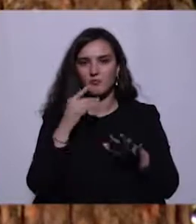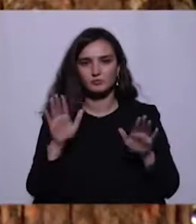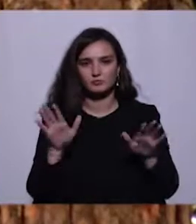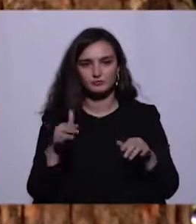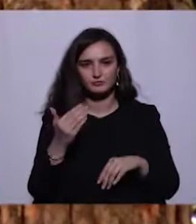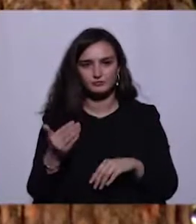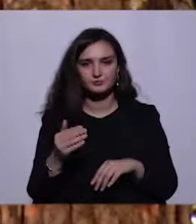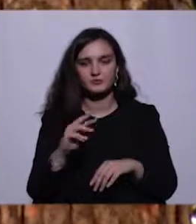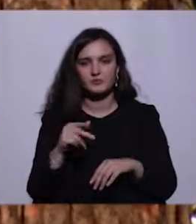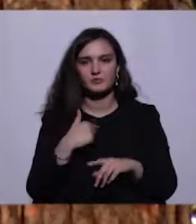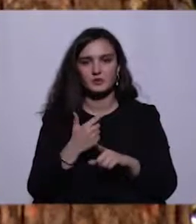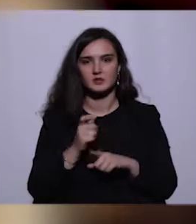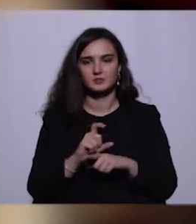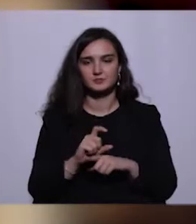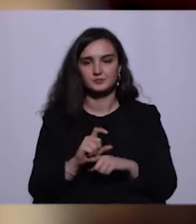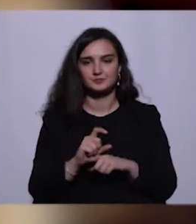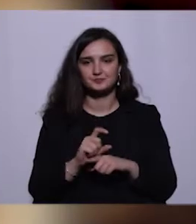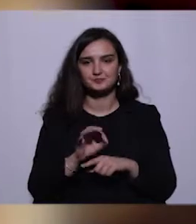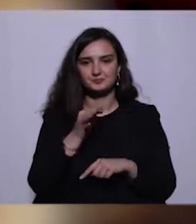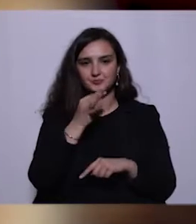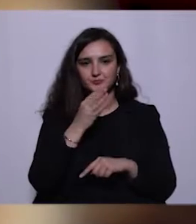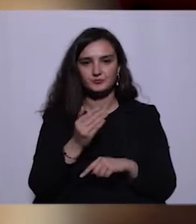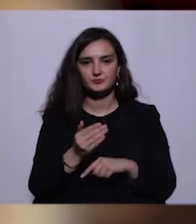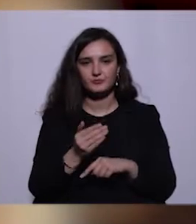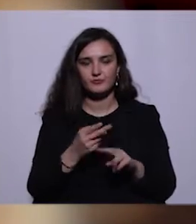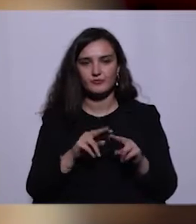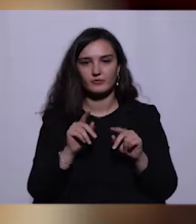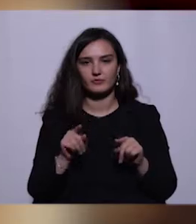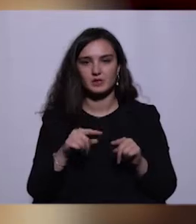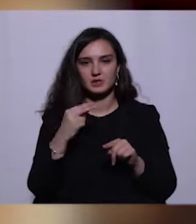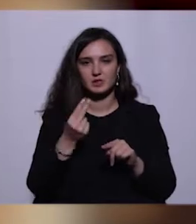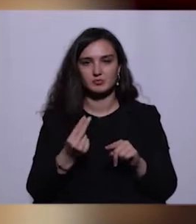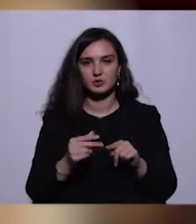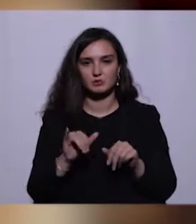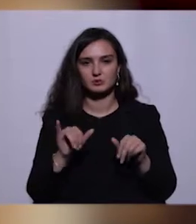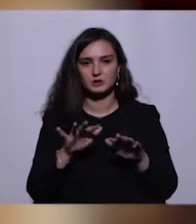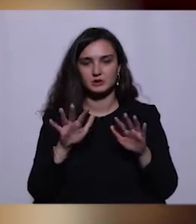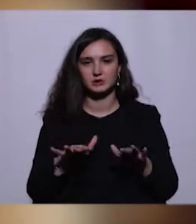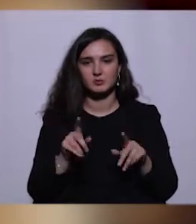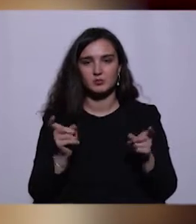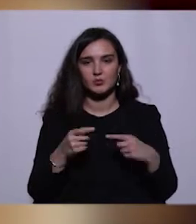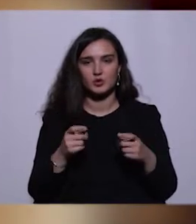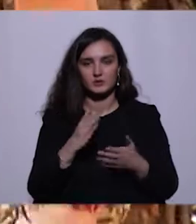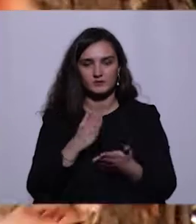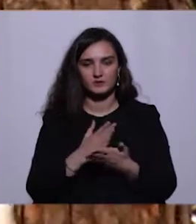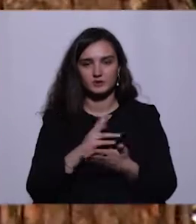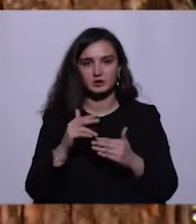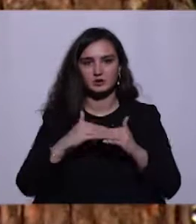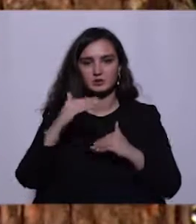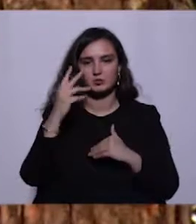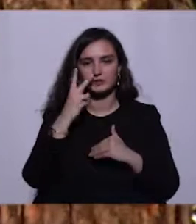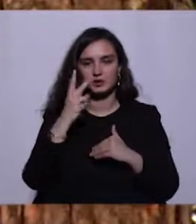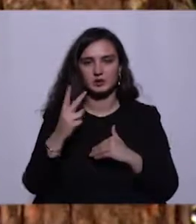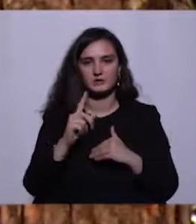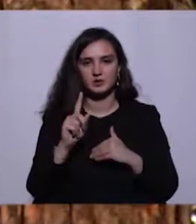ჩიტსაც და მე ძალიან მომწონს აი ეს გამოსახულება, სადაც მორიელიც არის და ზემოთ